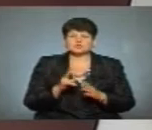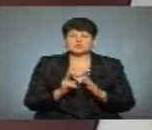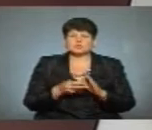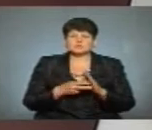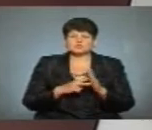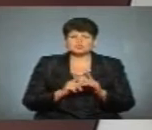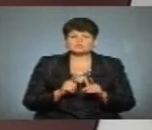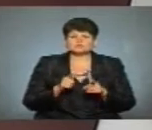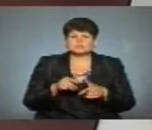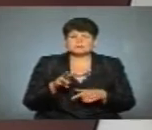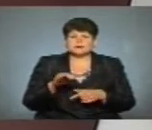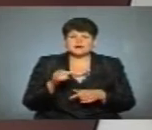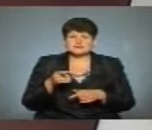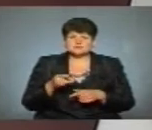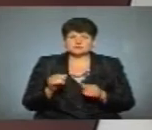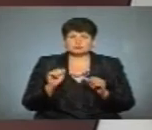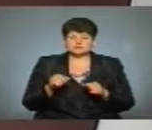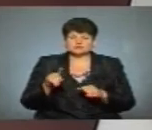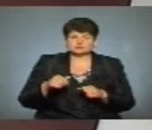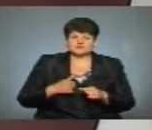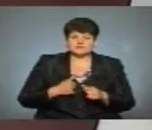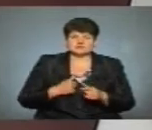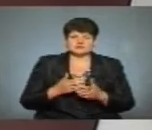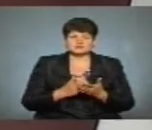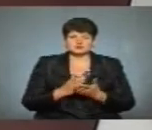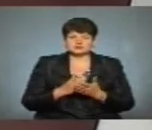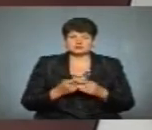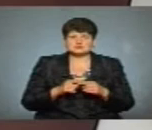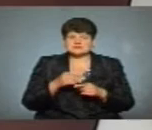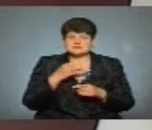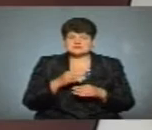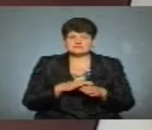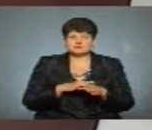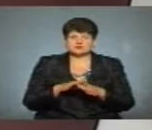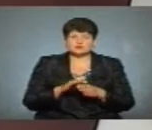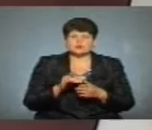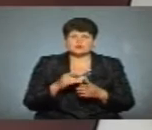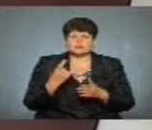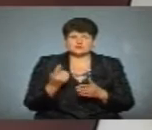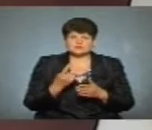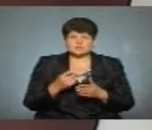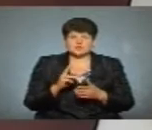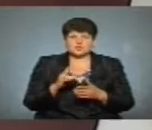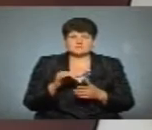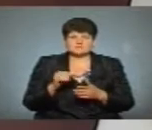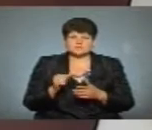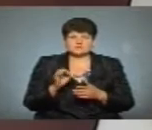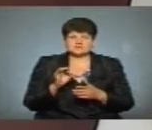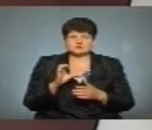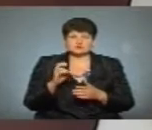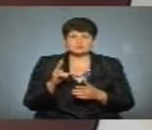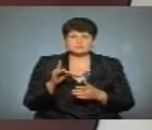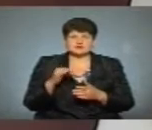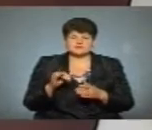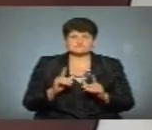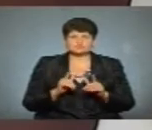на магістратуру, можуть призвати на строкову службу. Про це розповів виконувач обов'язків обласного військового комісара Олександр Скумбрій.